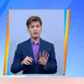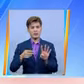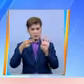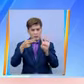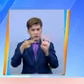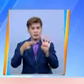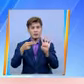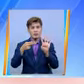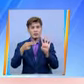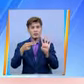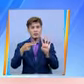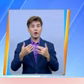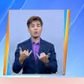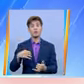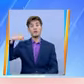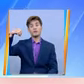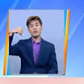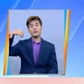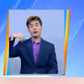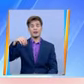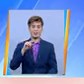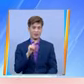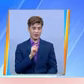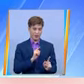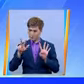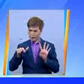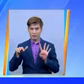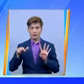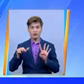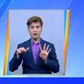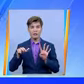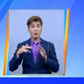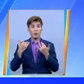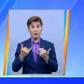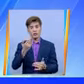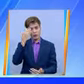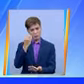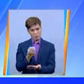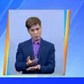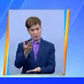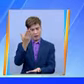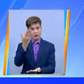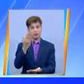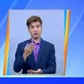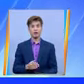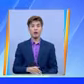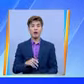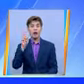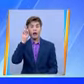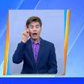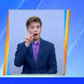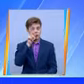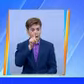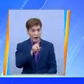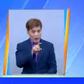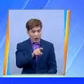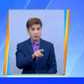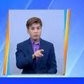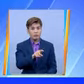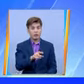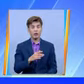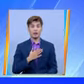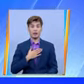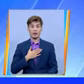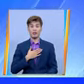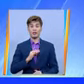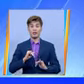าสุดทางการไฟฟ้าเข้าชี้แจงทำความเข้าใจกับผู้เสียหายแล้วนะคะผู้สื่อข่าวก็เลยลงพื้นที่ค่ะไปพบกับนางสาวอภัสนันท์ภัทร